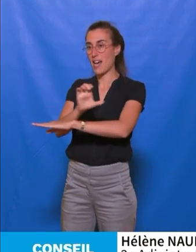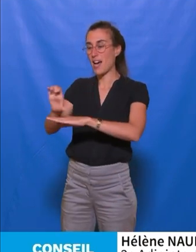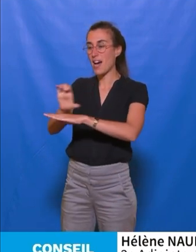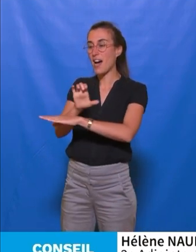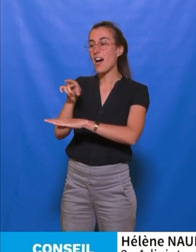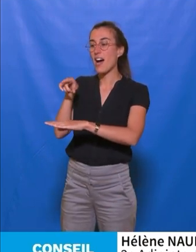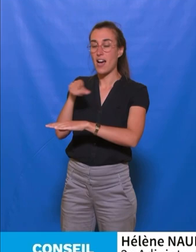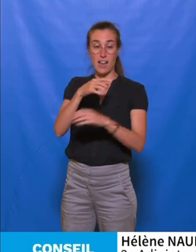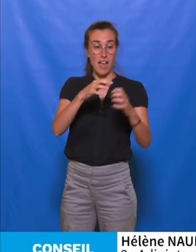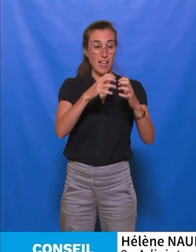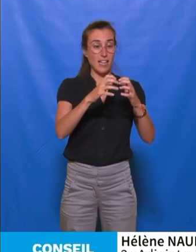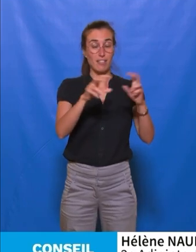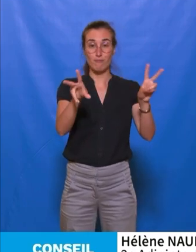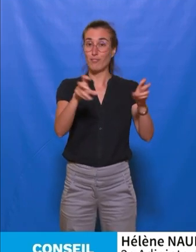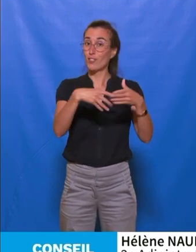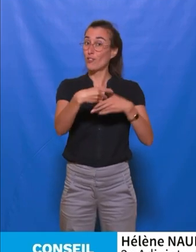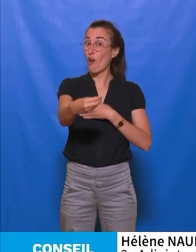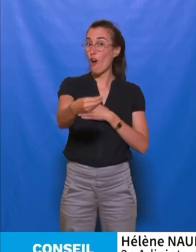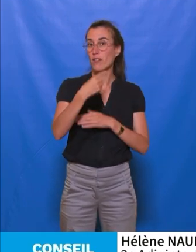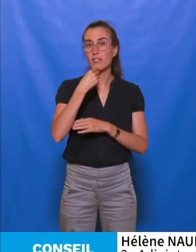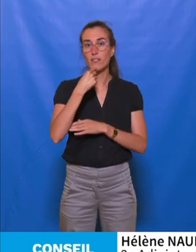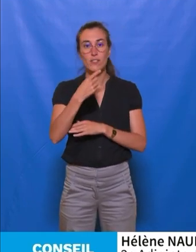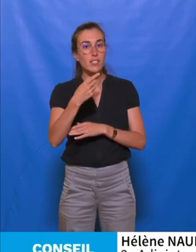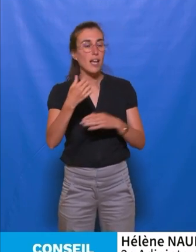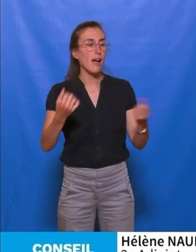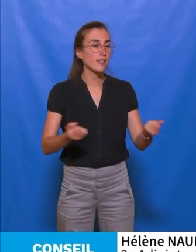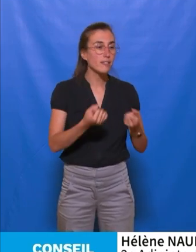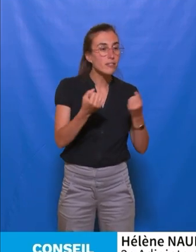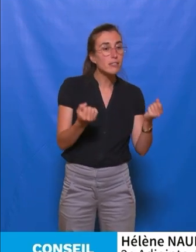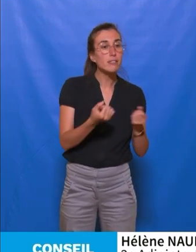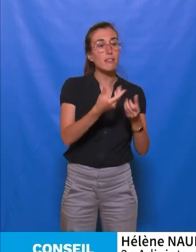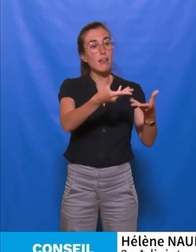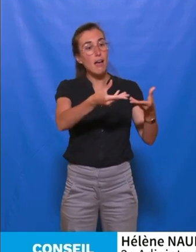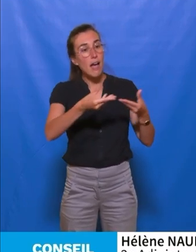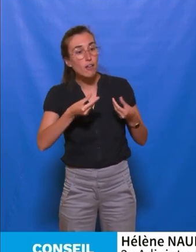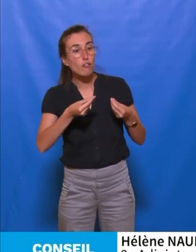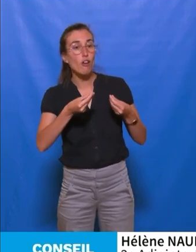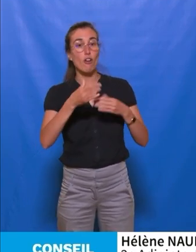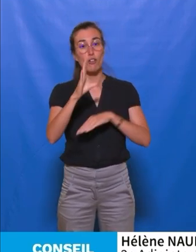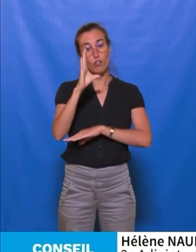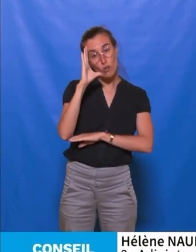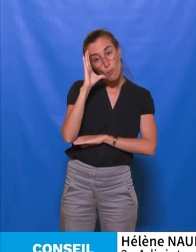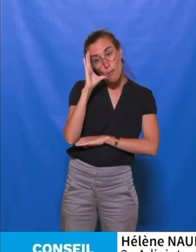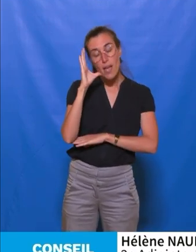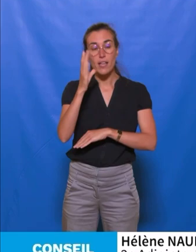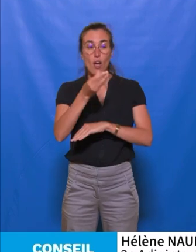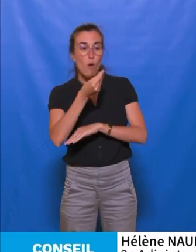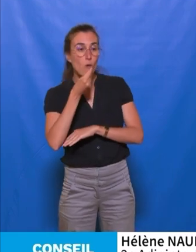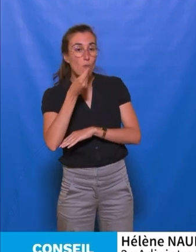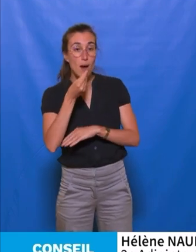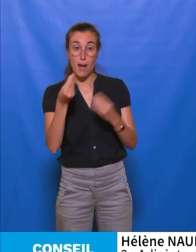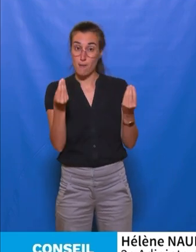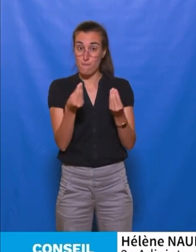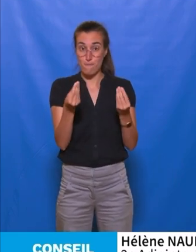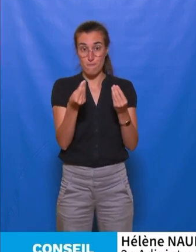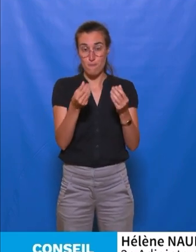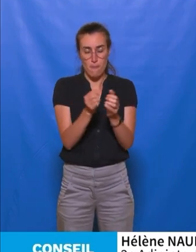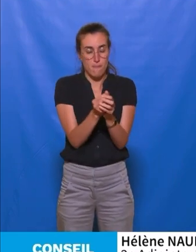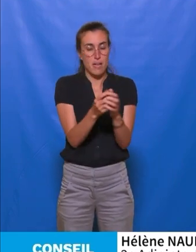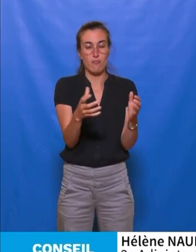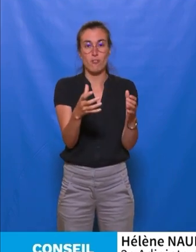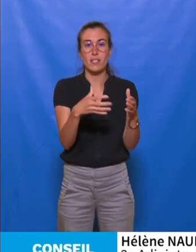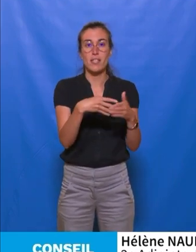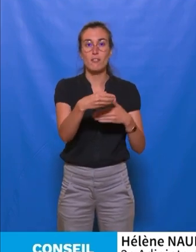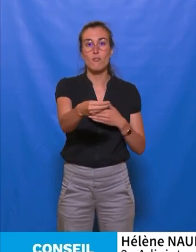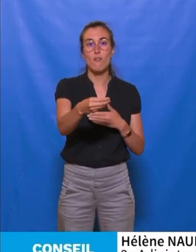où l'accueil, les temps d'activité, mais aussi les temps de sommeil ou de repas des enfants vont se faire majoritairement dehors. Alors